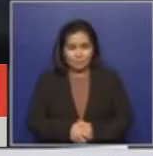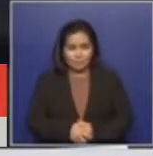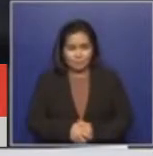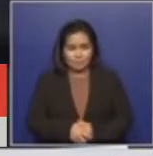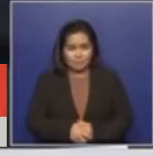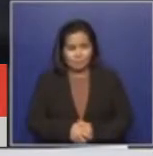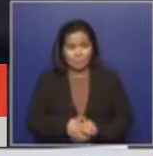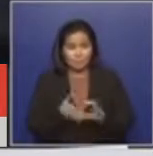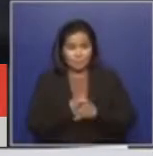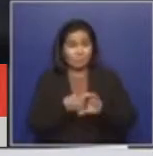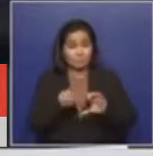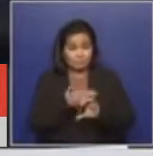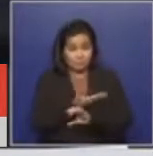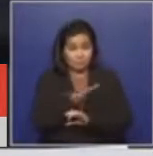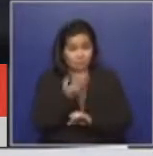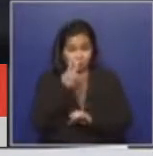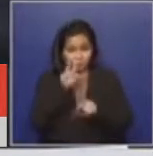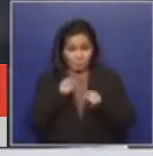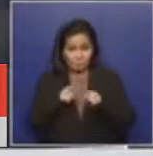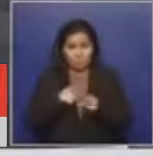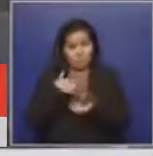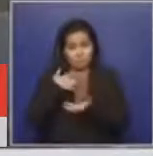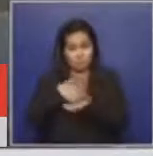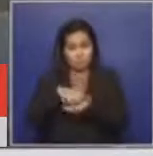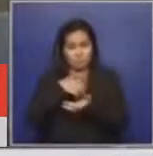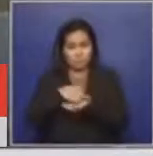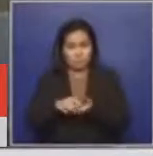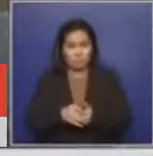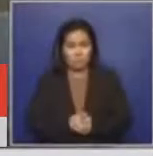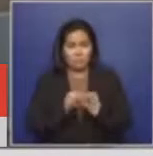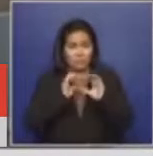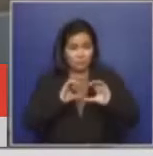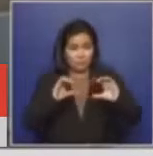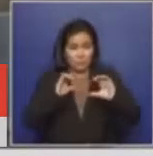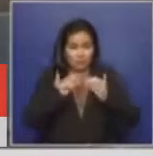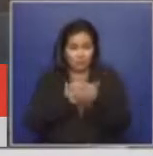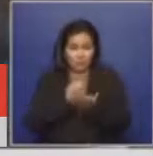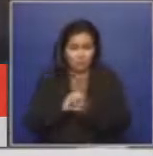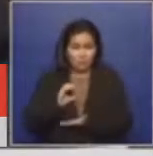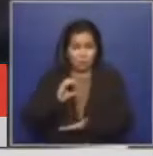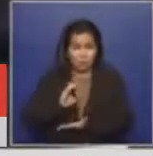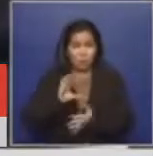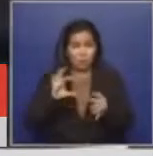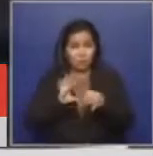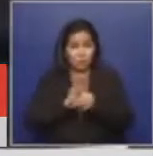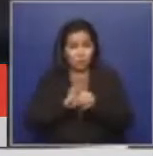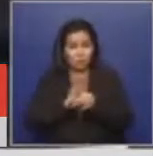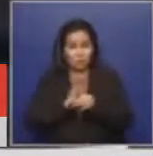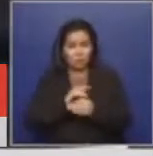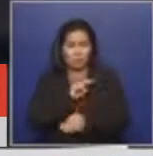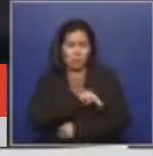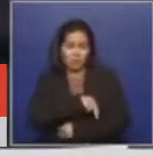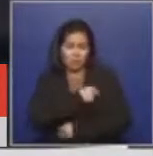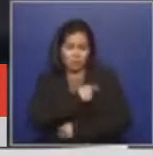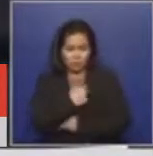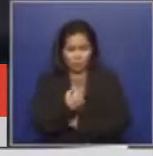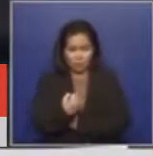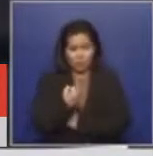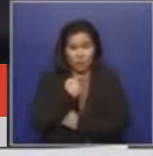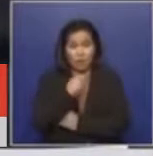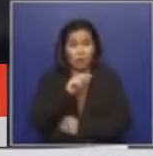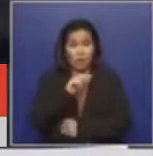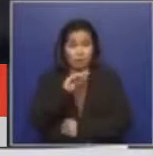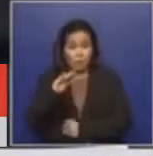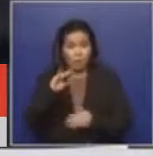อสไลด์ขึ้นด้วยนะครับซึ่งรัฐต้องลงทุนด้านความมั่นคงทางสาธารณสุขว่าจะเป็นเรื่องระบบโครงสร้